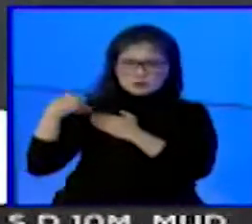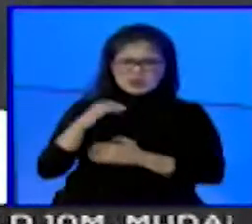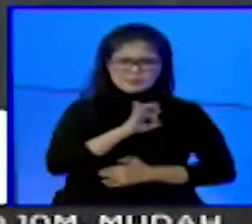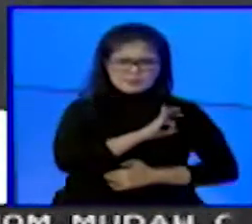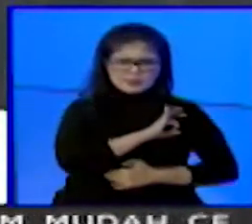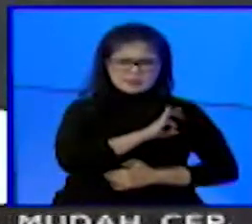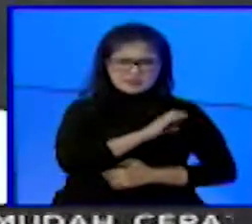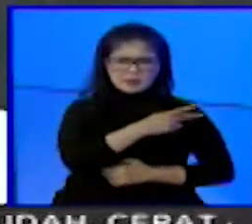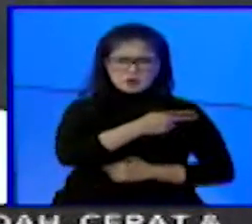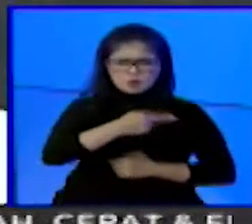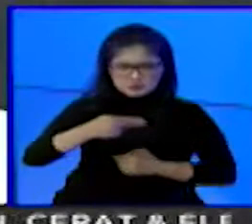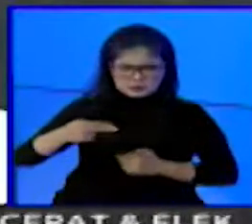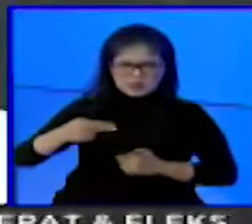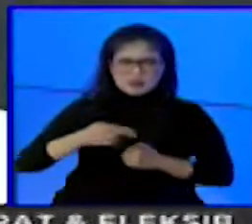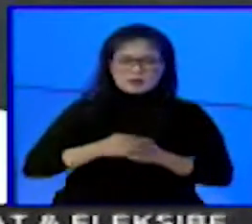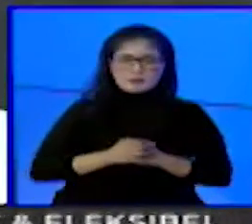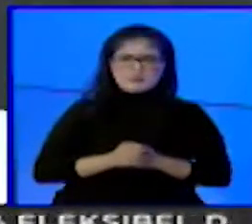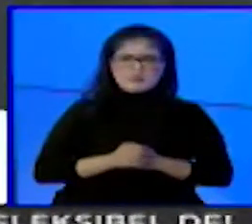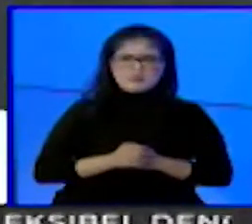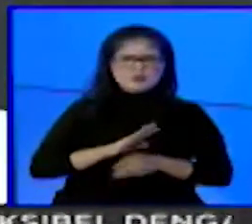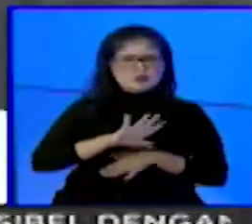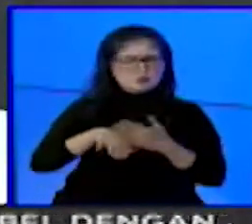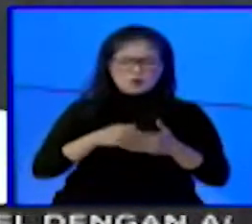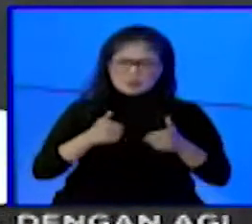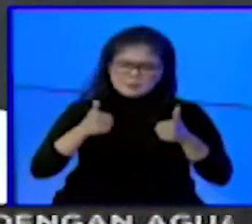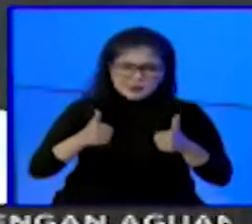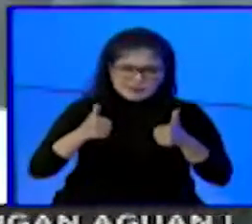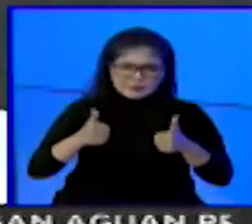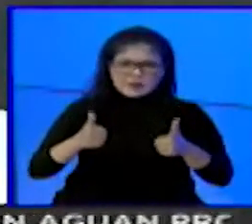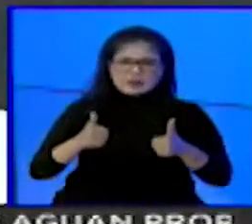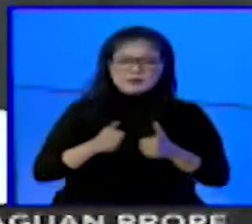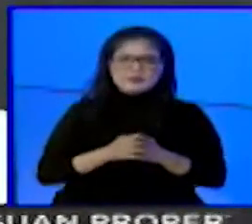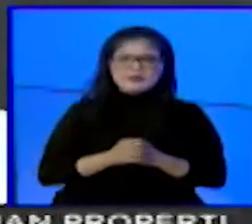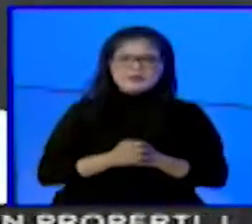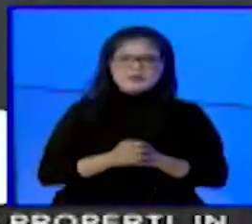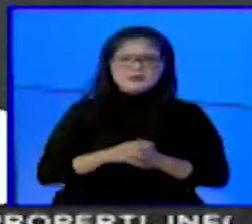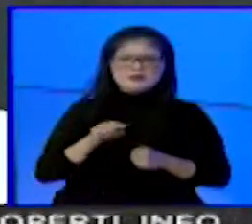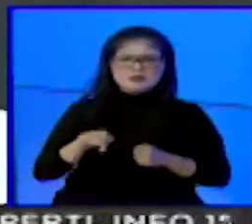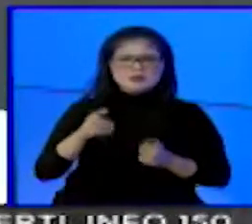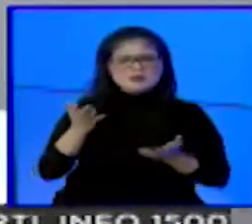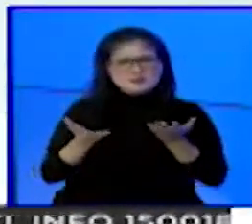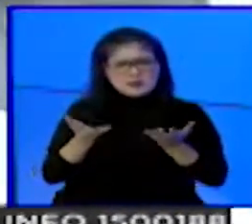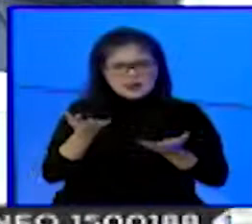Indonesia dengan sebaik-baiknya dan seadil-adilnya.